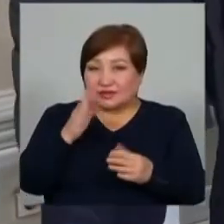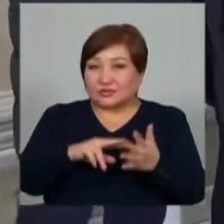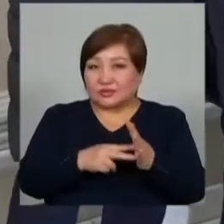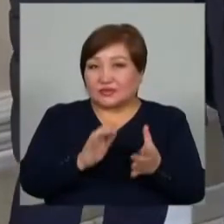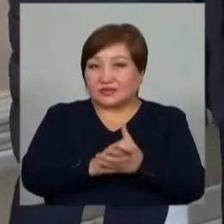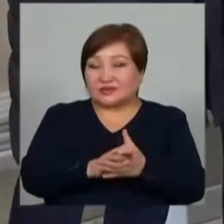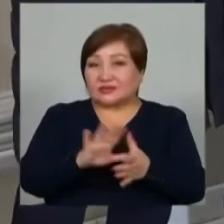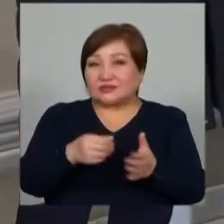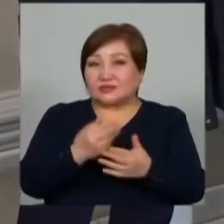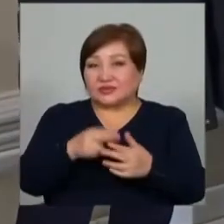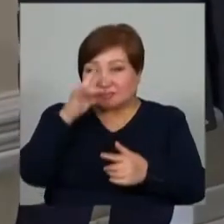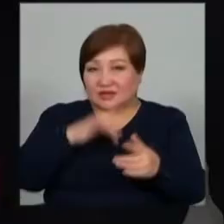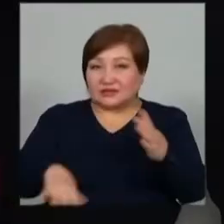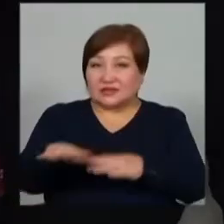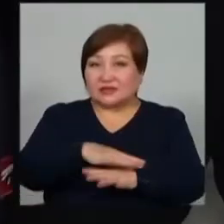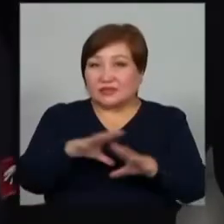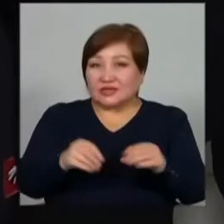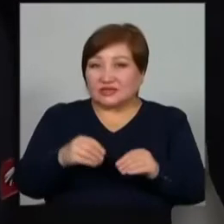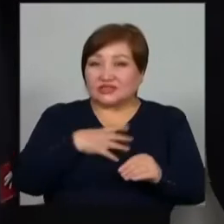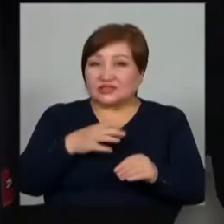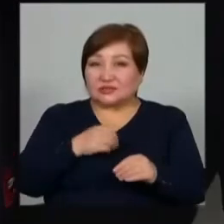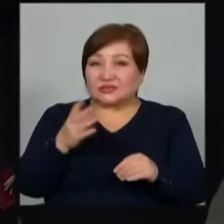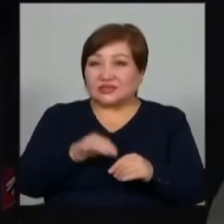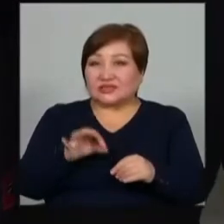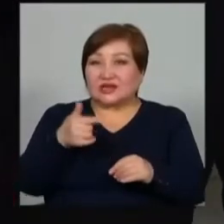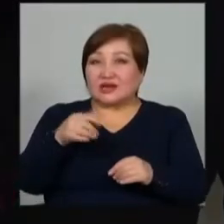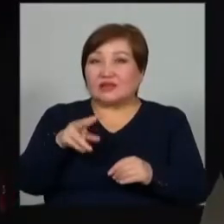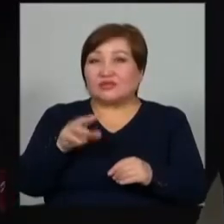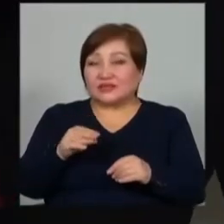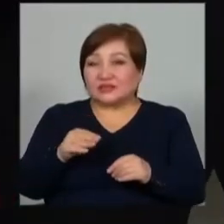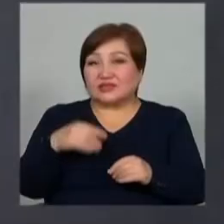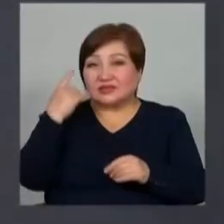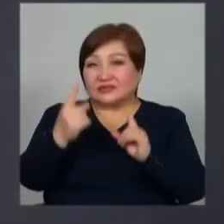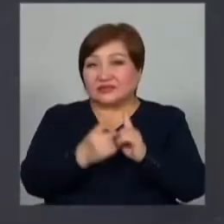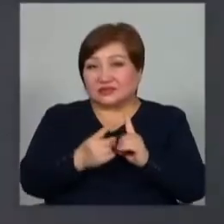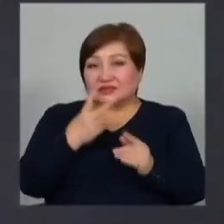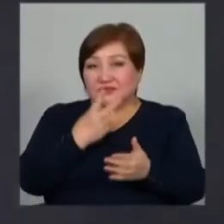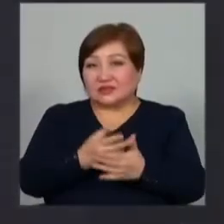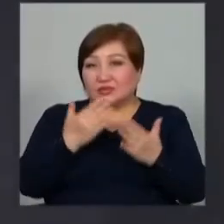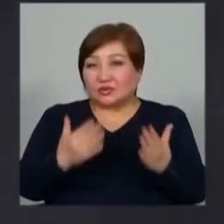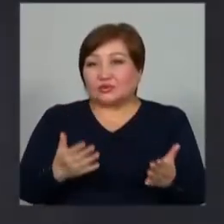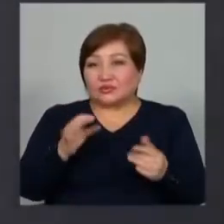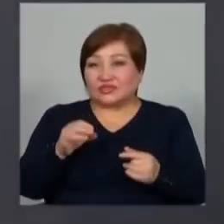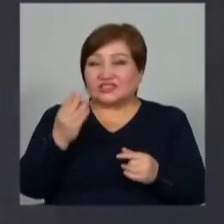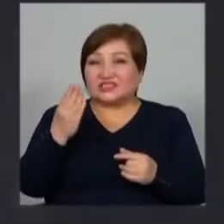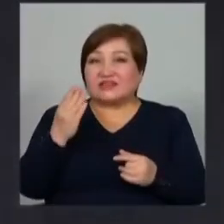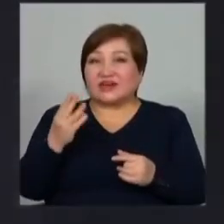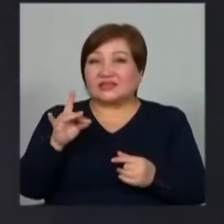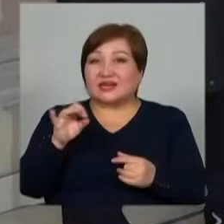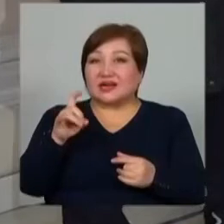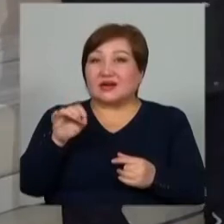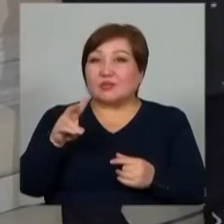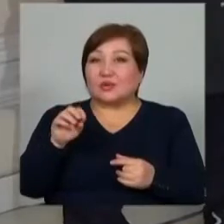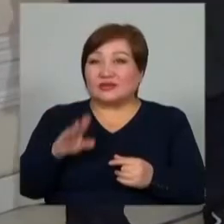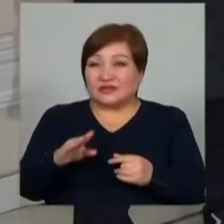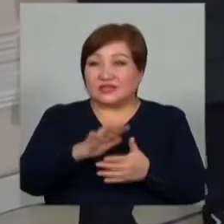Осыған дейін барша қазақ жексенбінің таңын Геннадий Головкиннің жекпе-жегін тамашалау үшін атырса, бүгінде бұл үрдісті Шавкат Рахмонов жалғастырды.